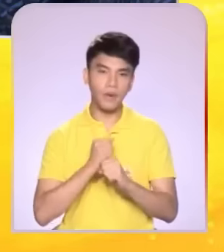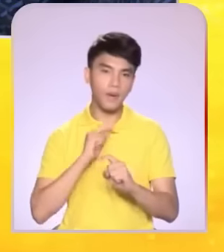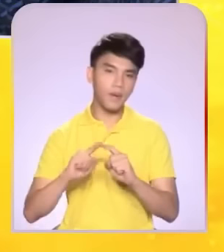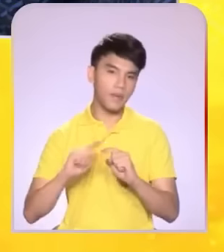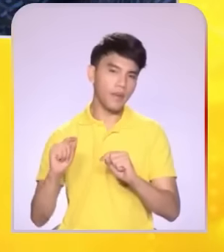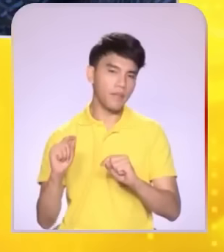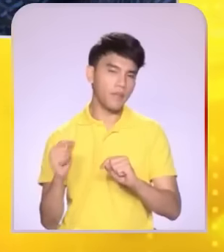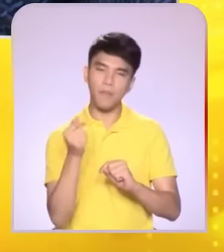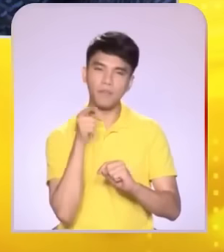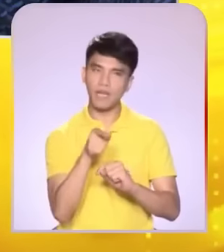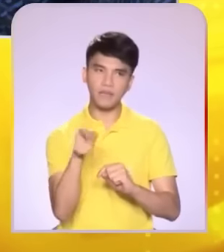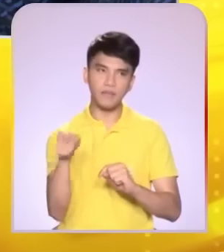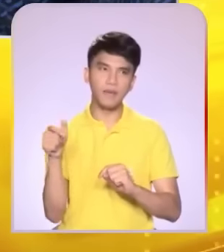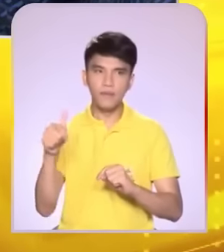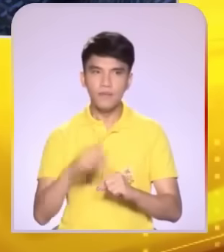ด็ดดีดนิ้วได้เลย